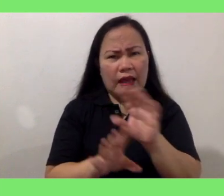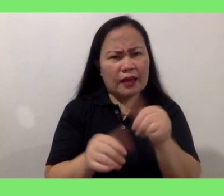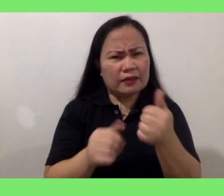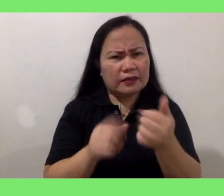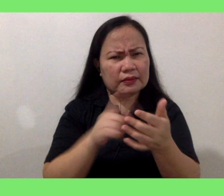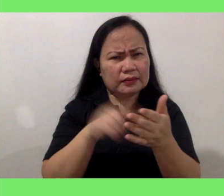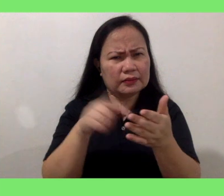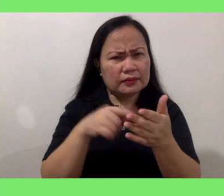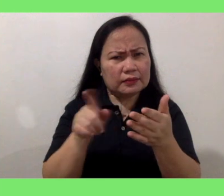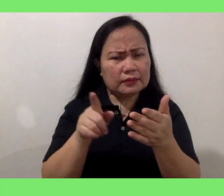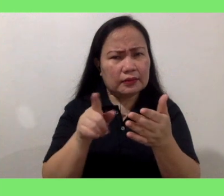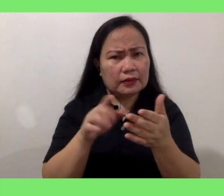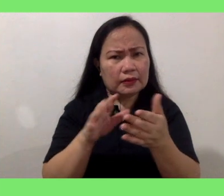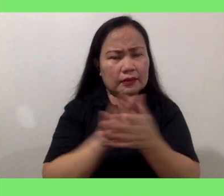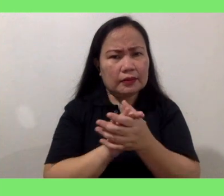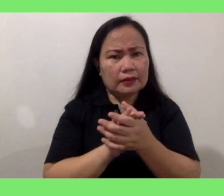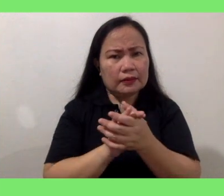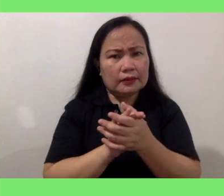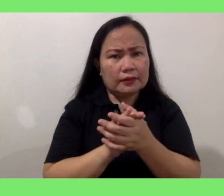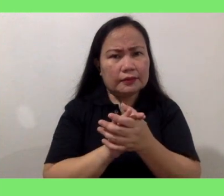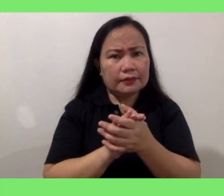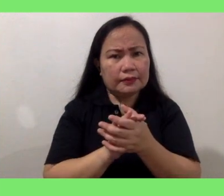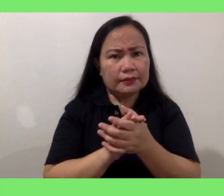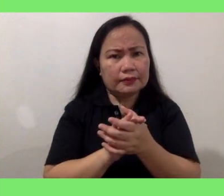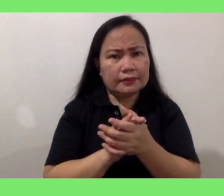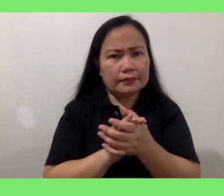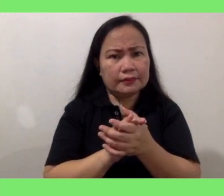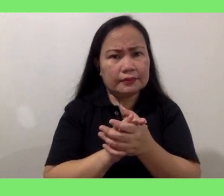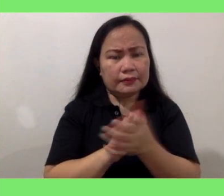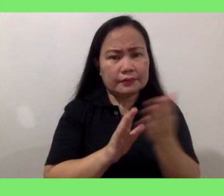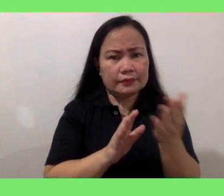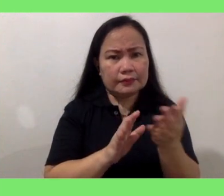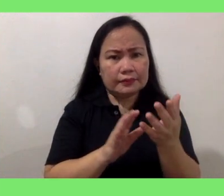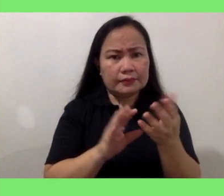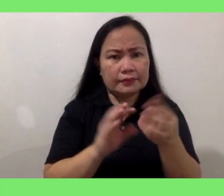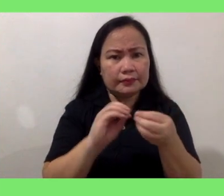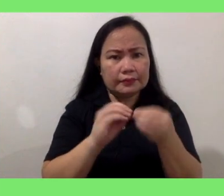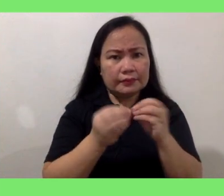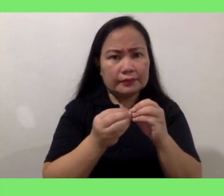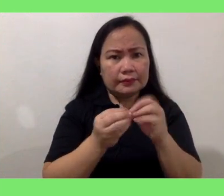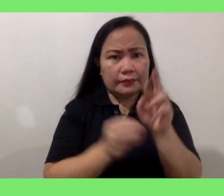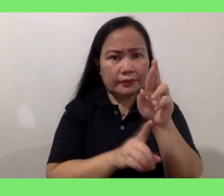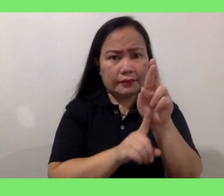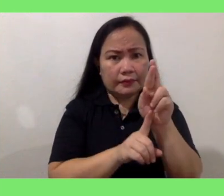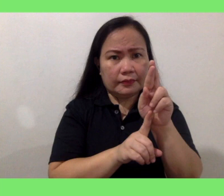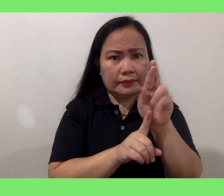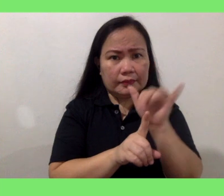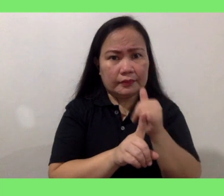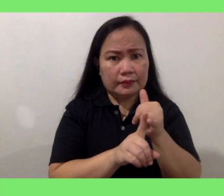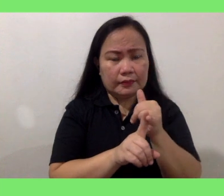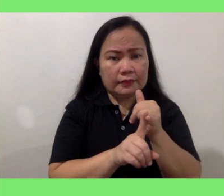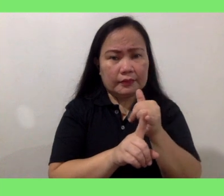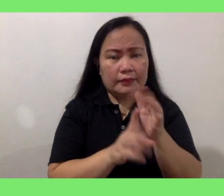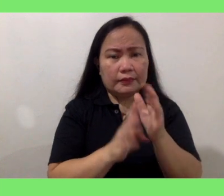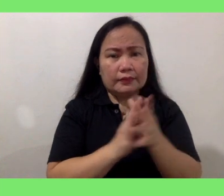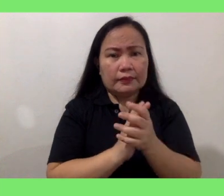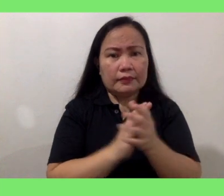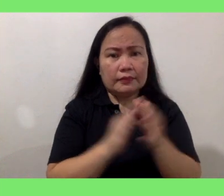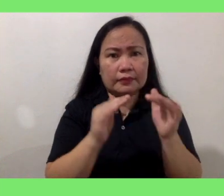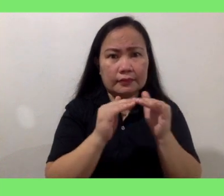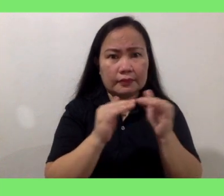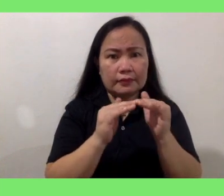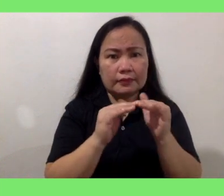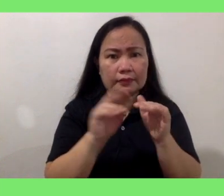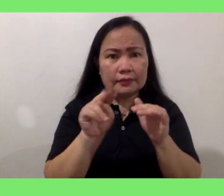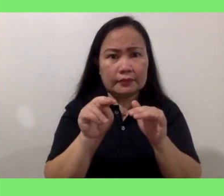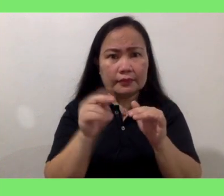mo ma-check na tama ba yung nilista ko? Tama ba yung bilang? So, you can make use of this formula. Para malaman